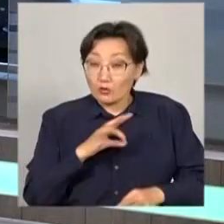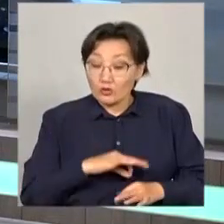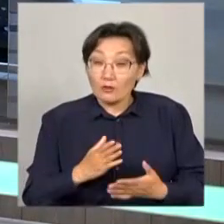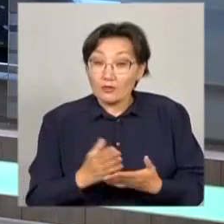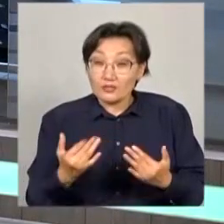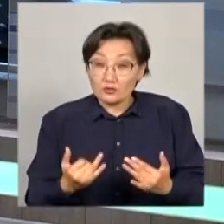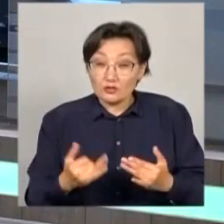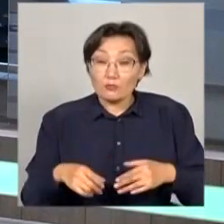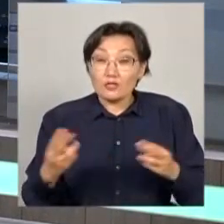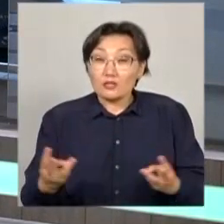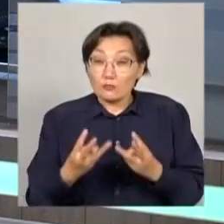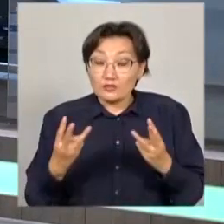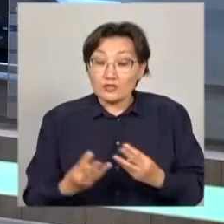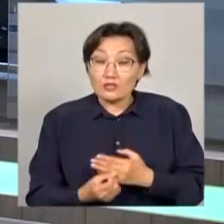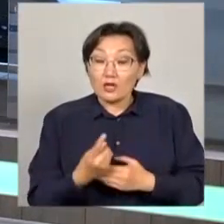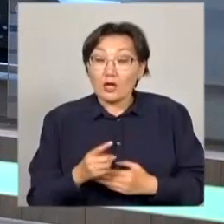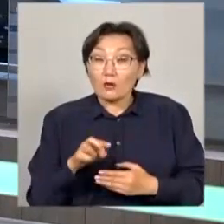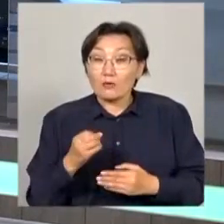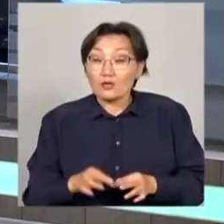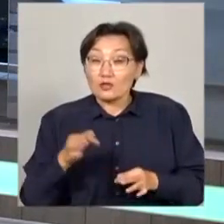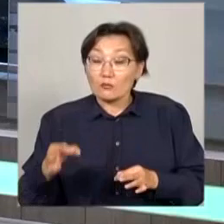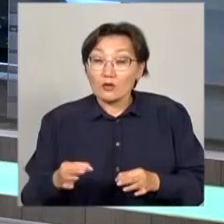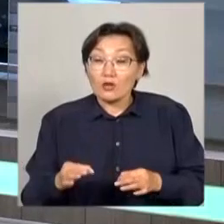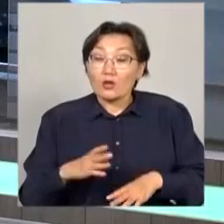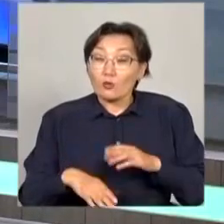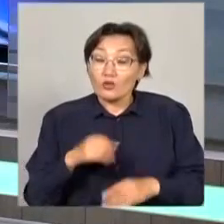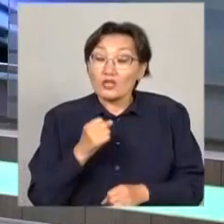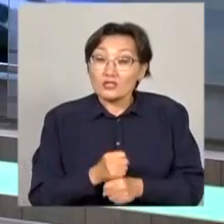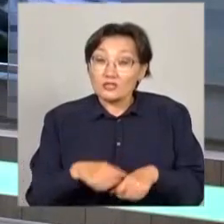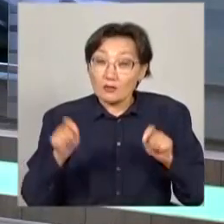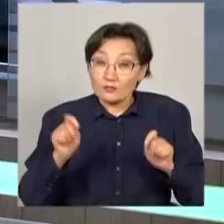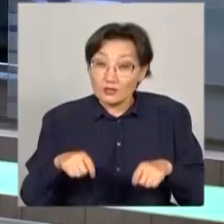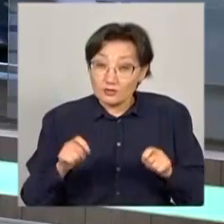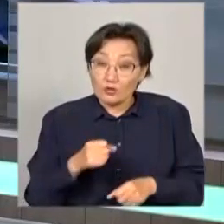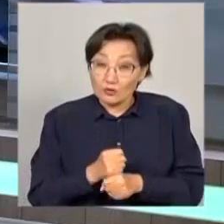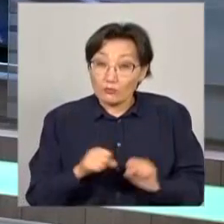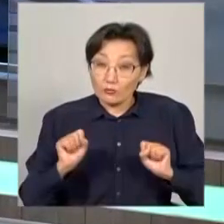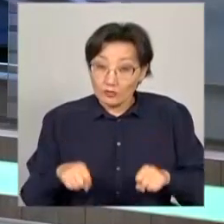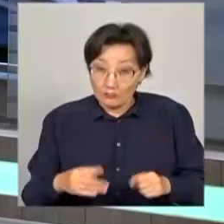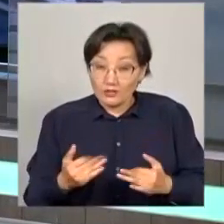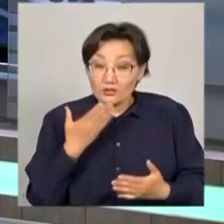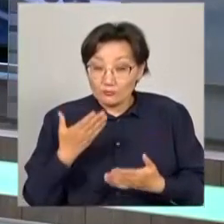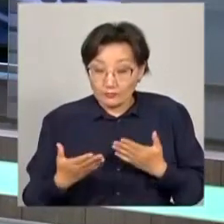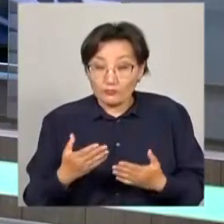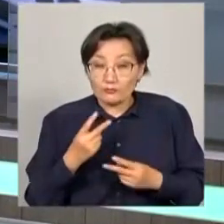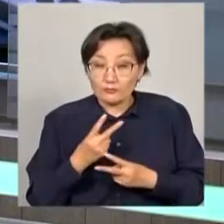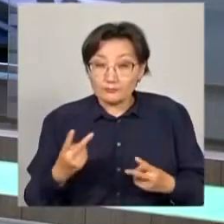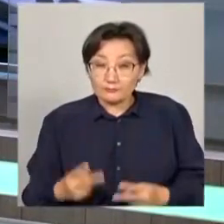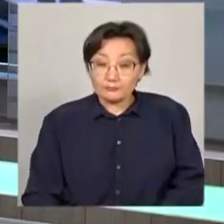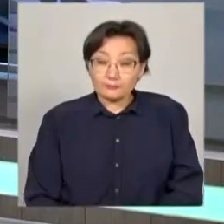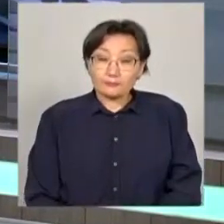ма? Қазіргі өрт болып жатқан Абай облысына қолдан жаңбыр шақыруға бола ма? Әлібекшін Темір ғалымдармен сұхбаттасып келді.